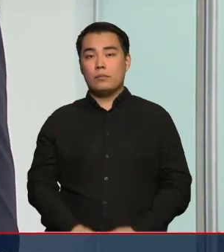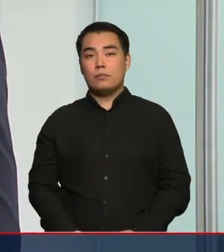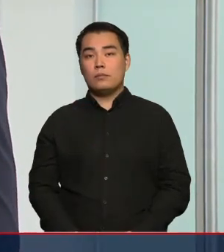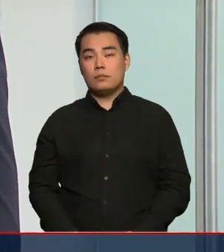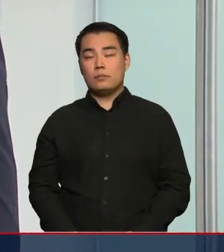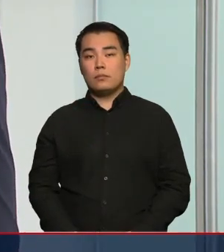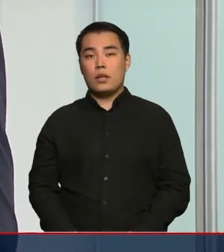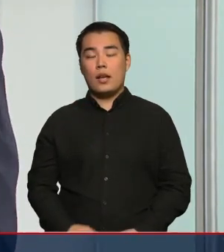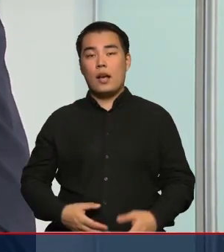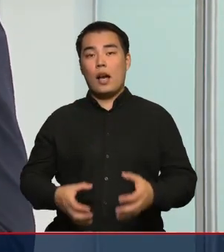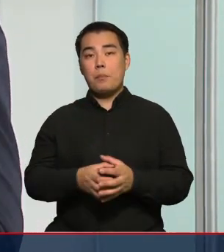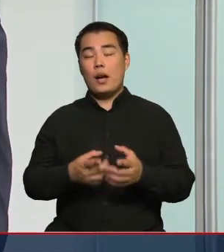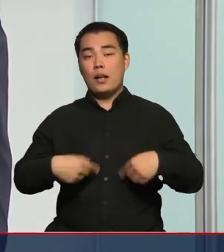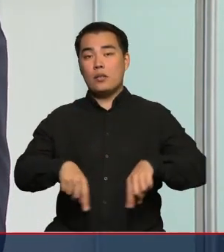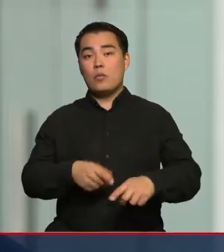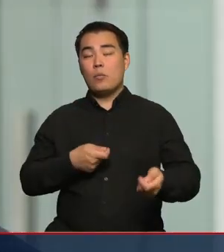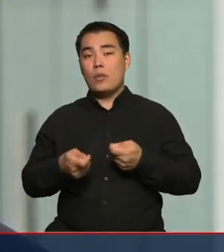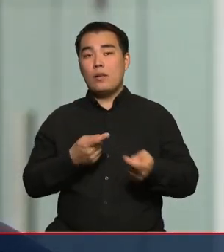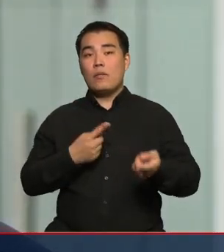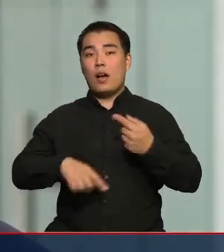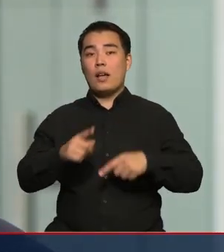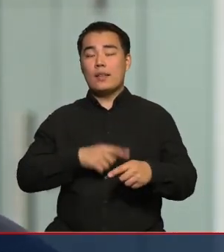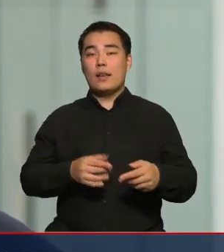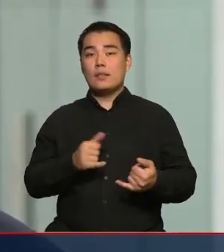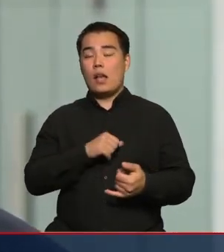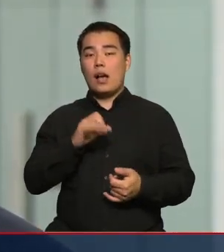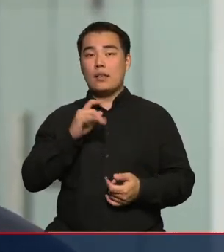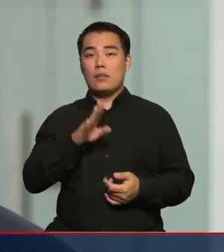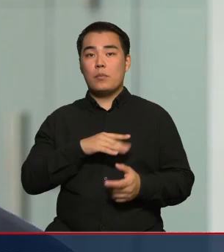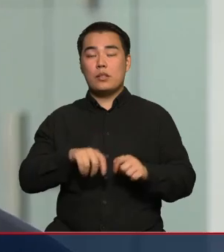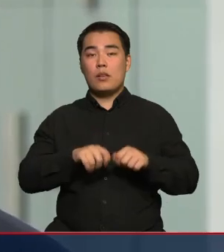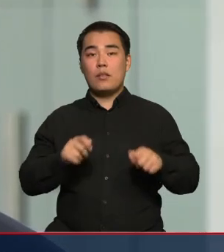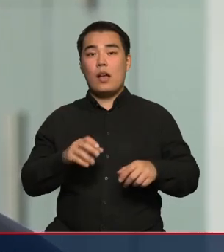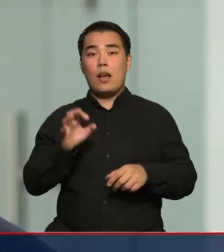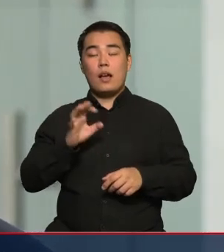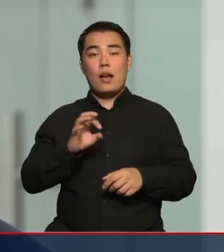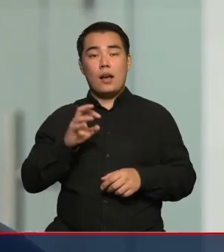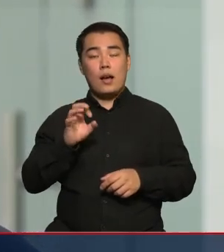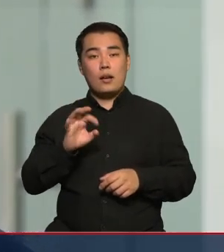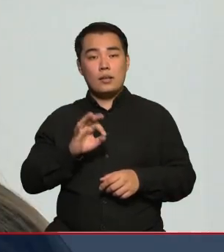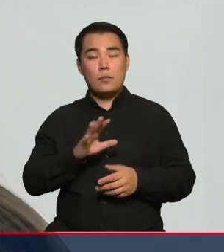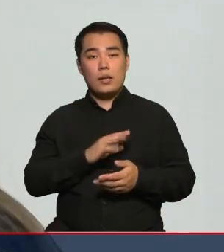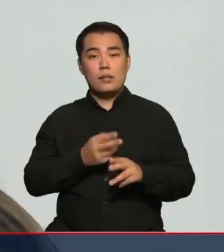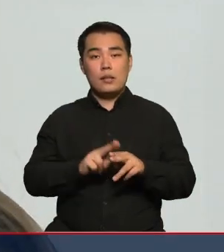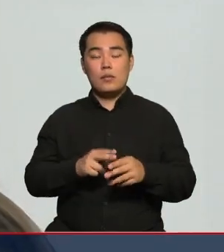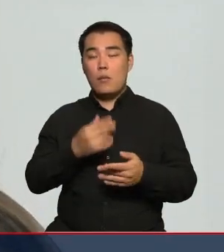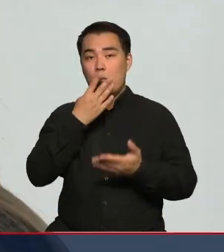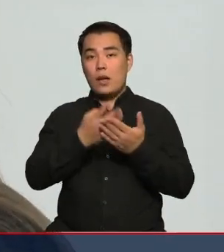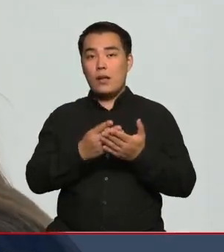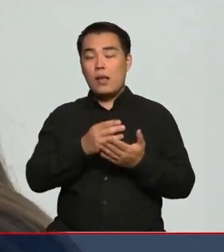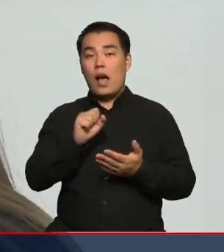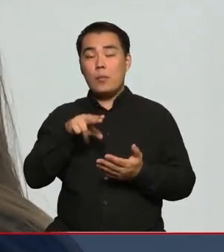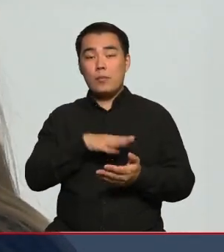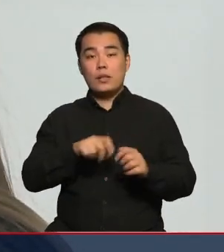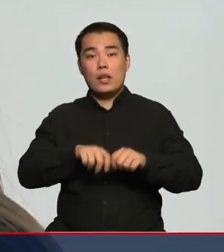акнар ком по управлени создали в феврале этого года за это время туда передали более 200 активов на 70